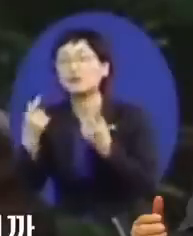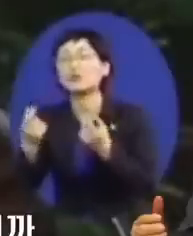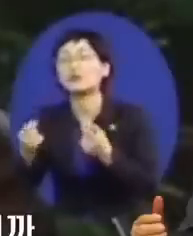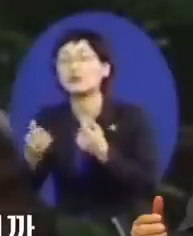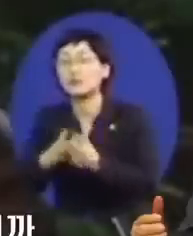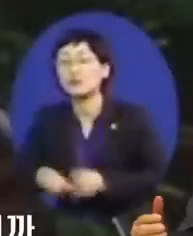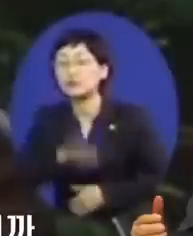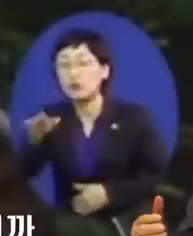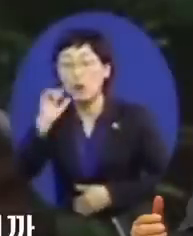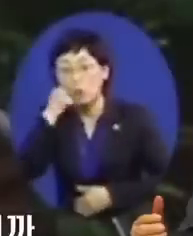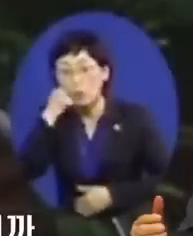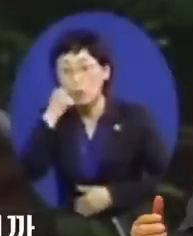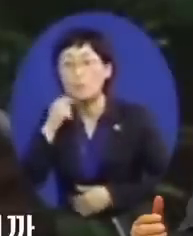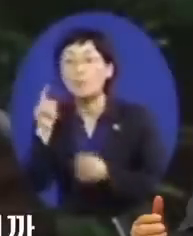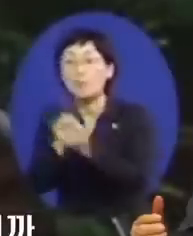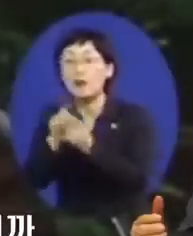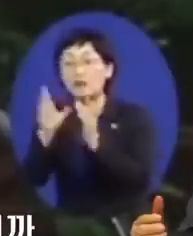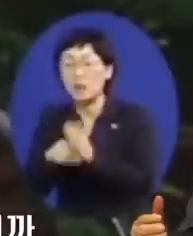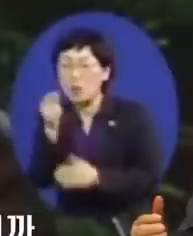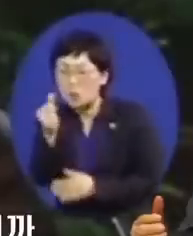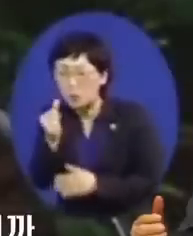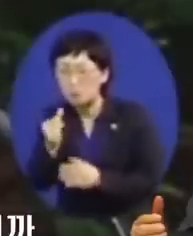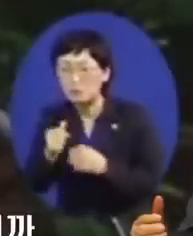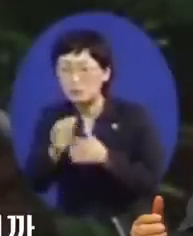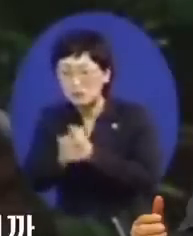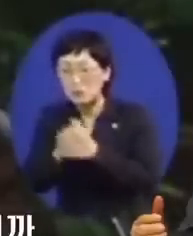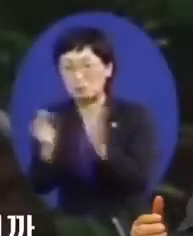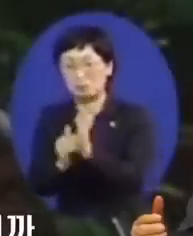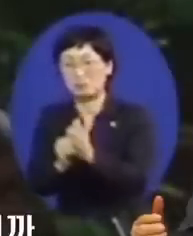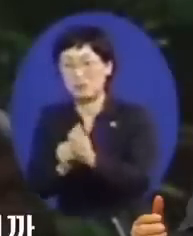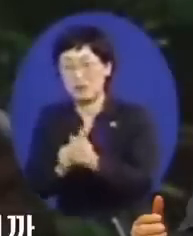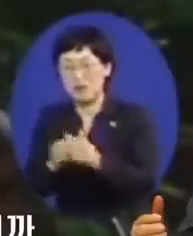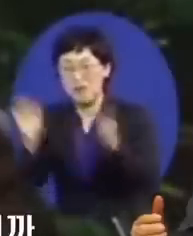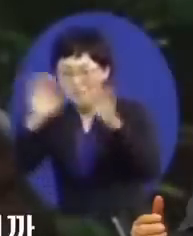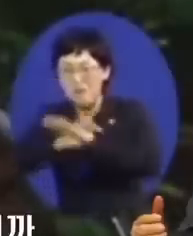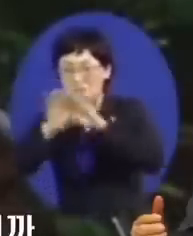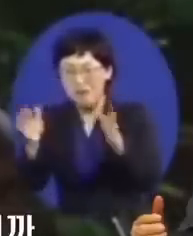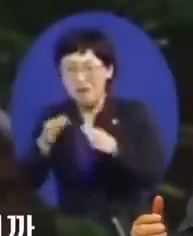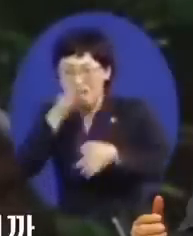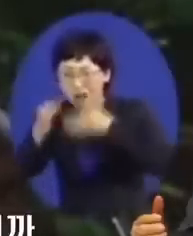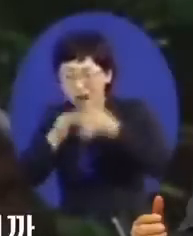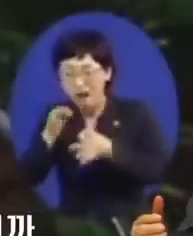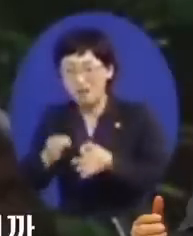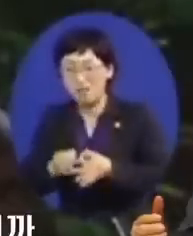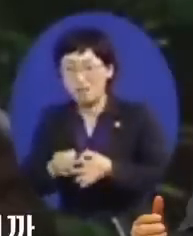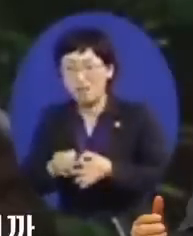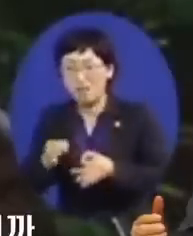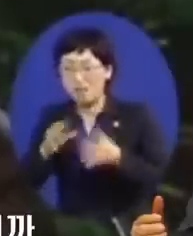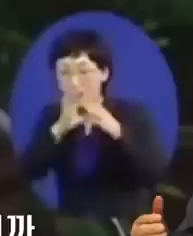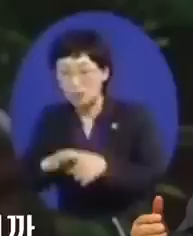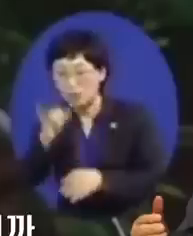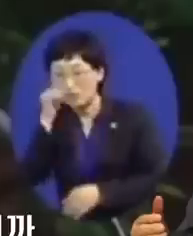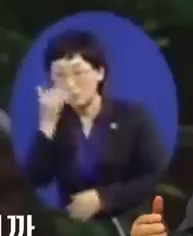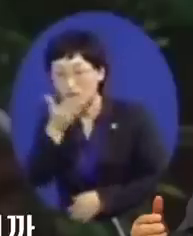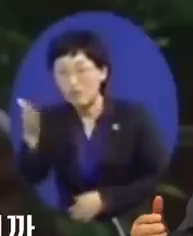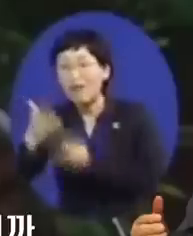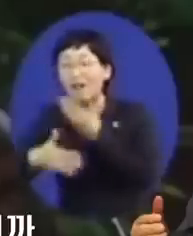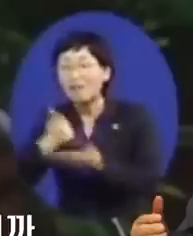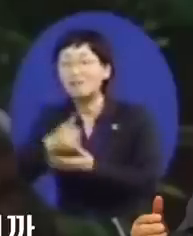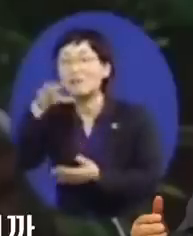어려움을 당할 때 조금 기도하지 밤낮 부르짖습니까? 밤에도 부르짖고 낮에도 부르짖고 하나님